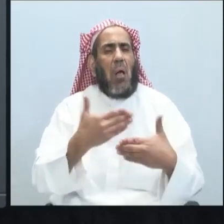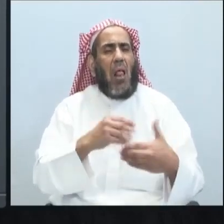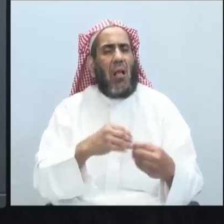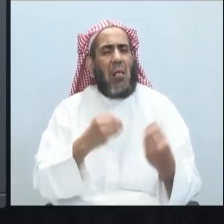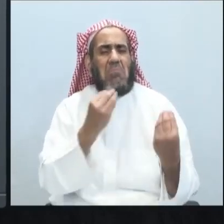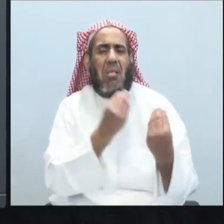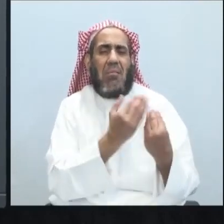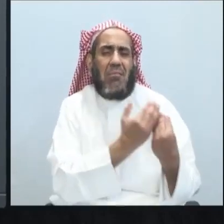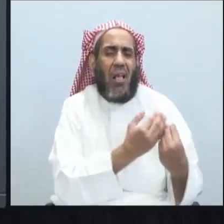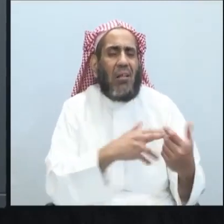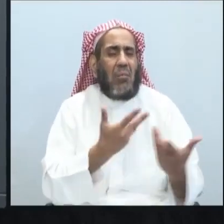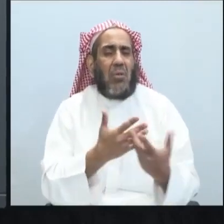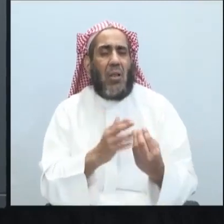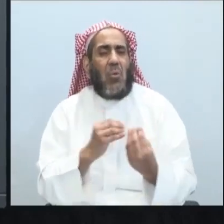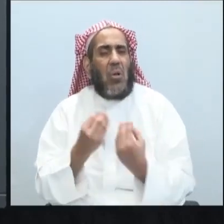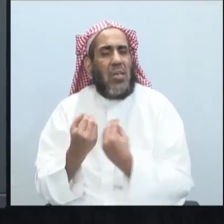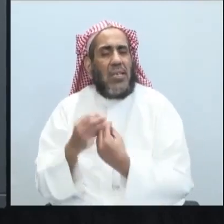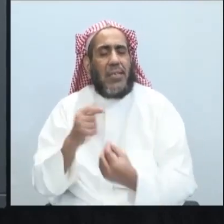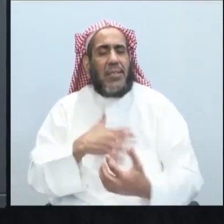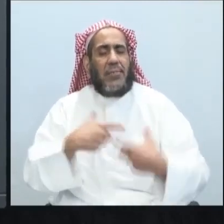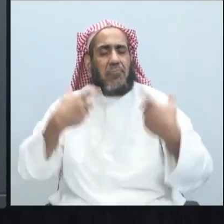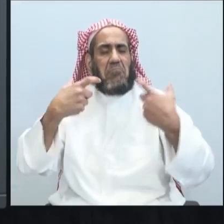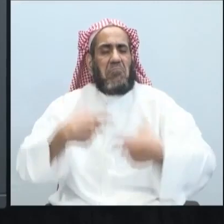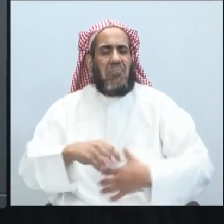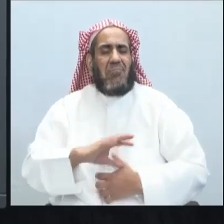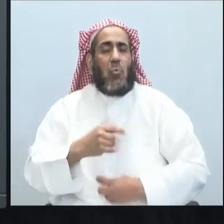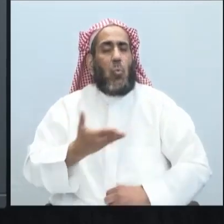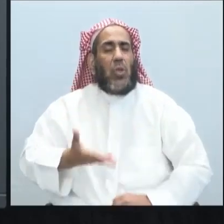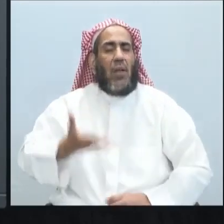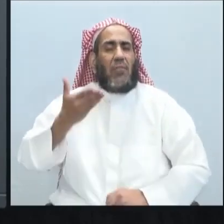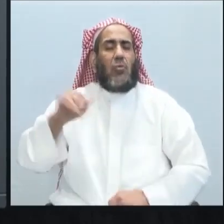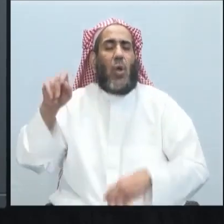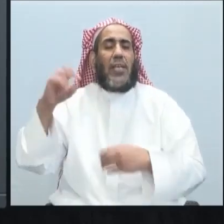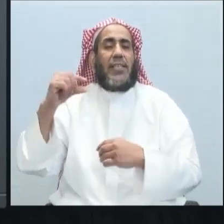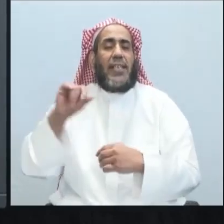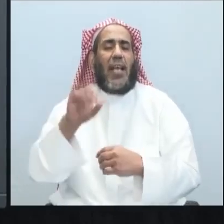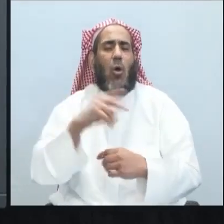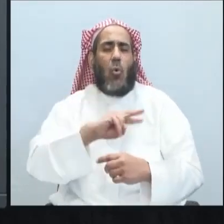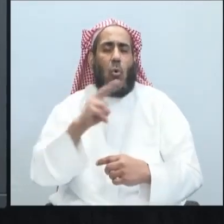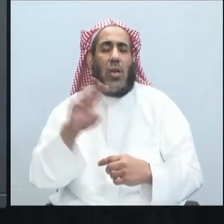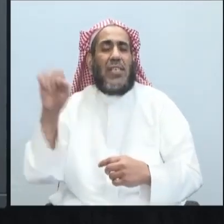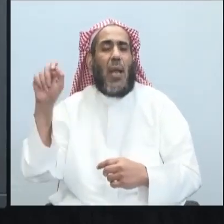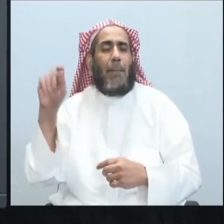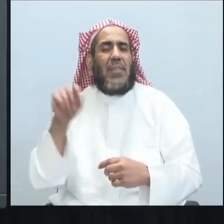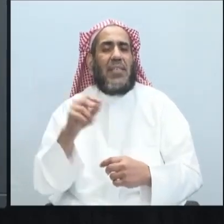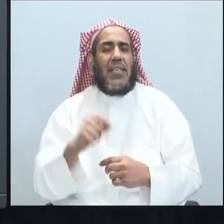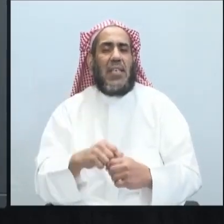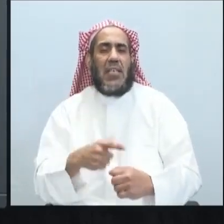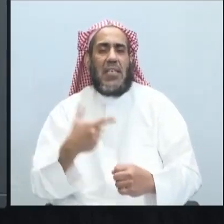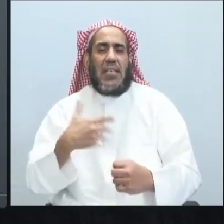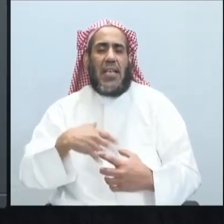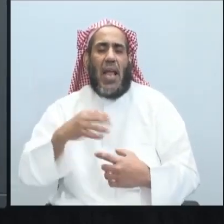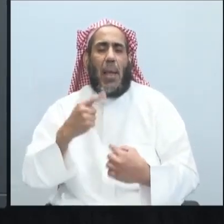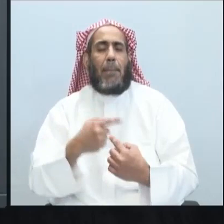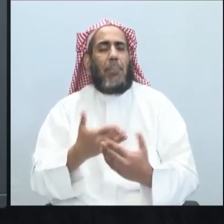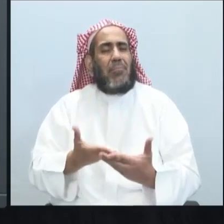وبسخاء ذاك من العزه فيقول صنت نفسي عما ادنس نفسي وترفعت عن جد كل جبسي جبس هنا لئيم عن